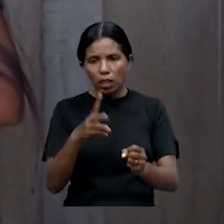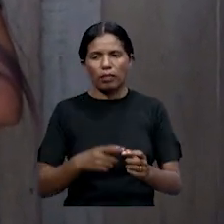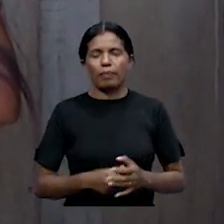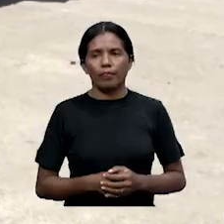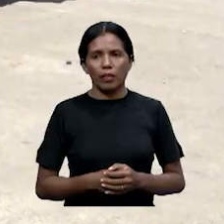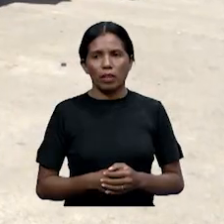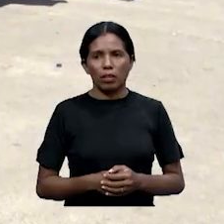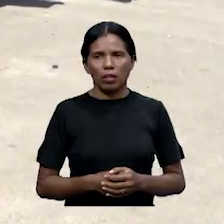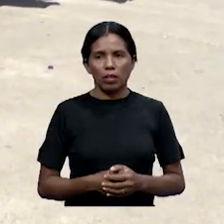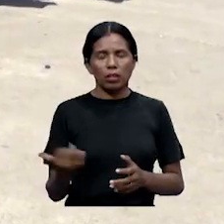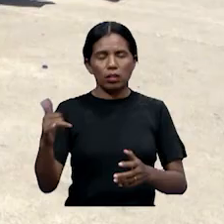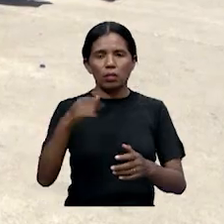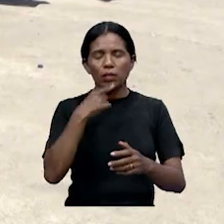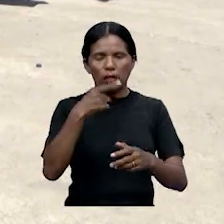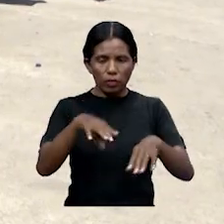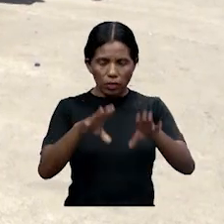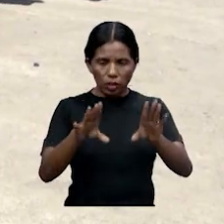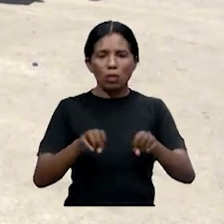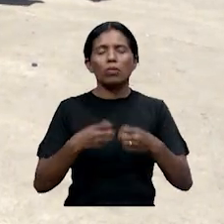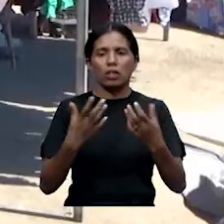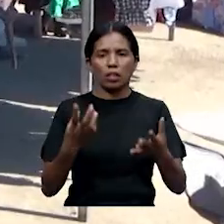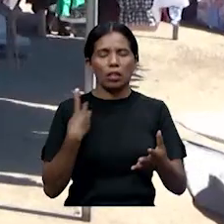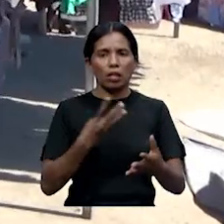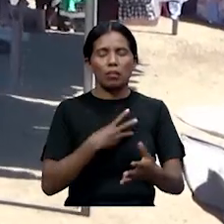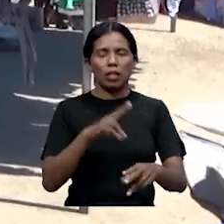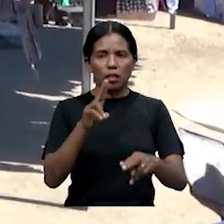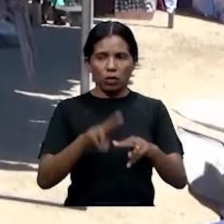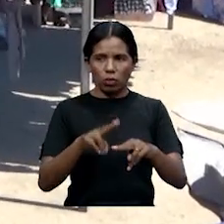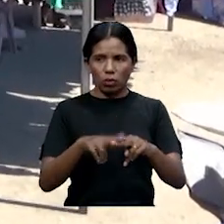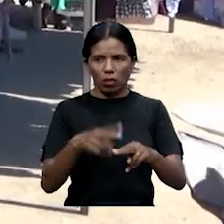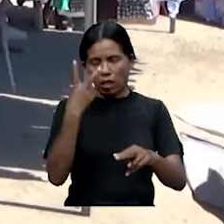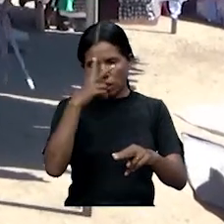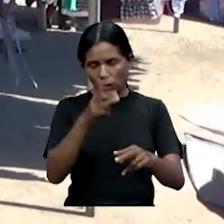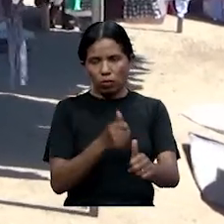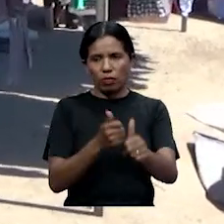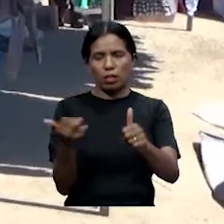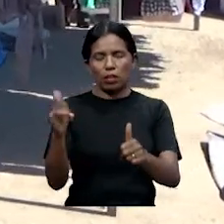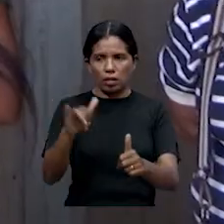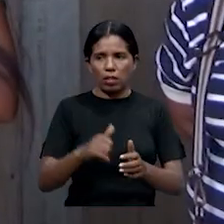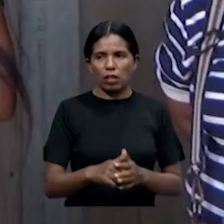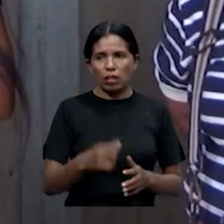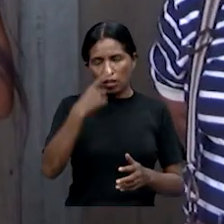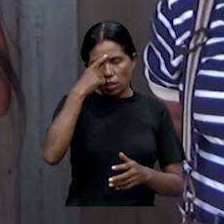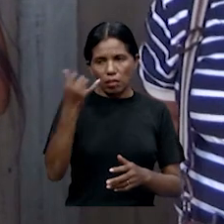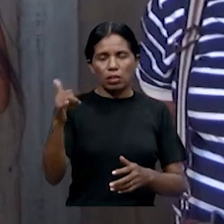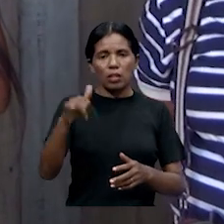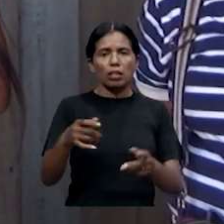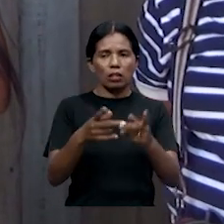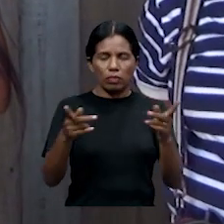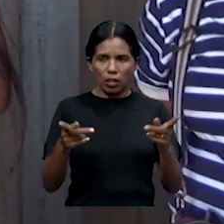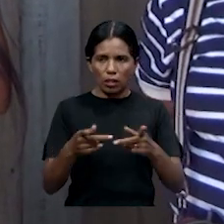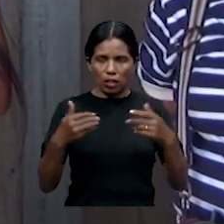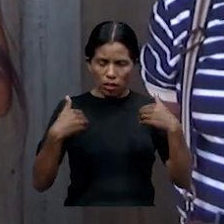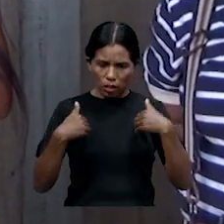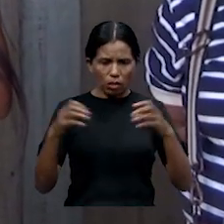te sira ma aruka ba fan ba ga ser ne hakara ga nusa ami ne tour be are are tour fal sira tamba be sir ne fatin i hatia na las fatin